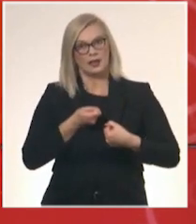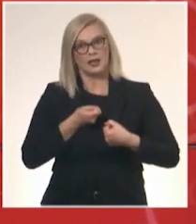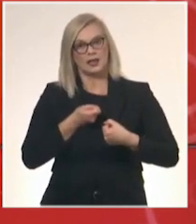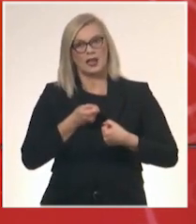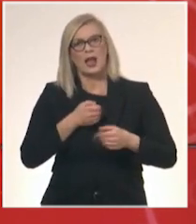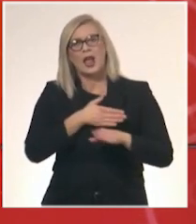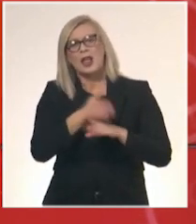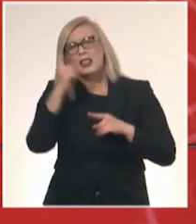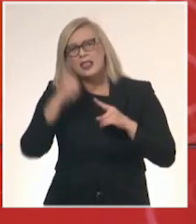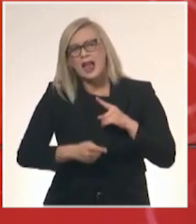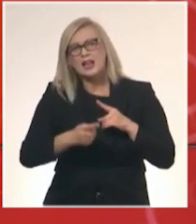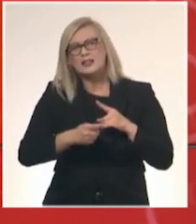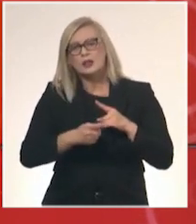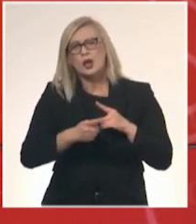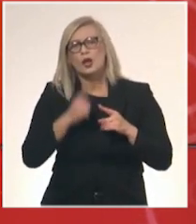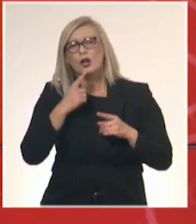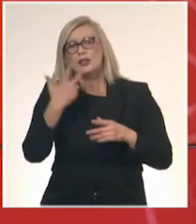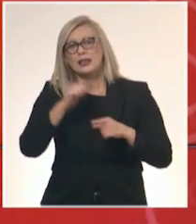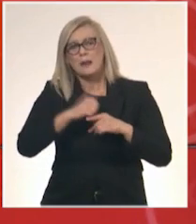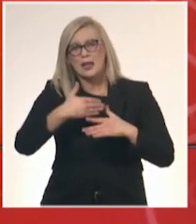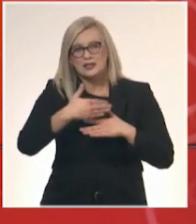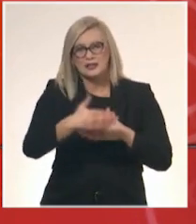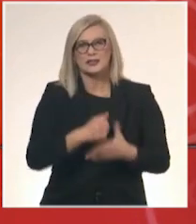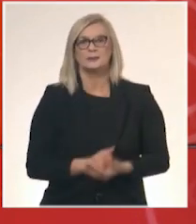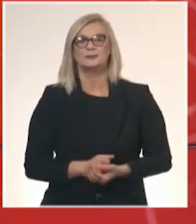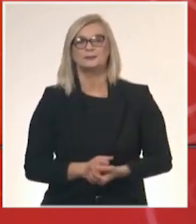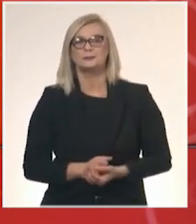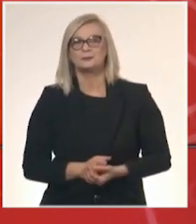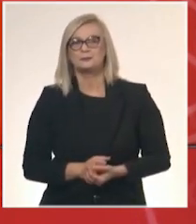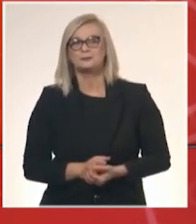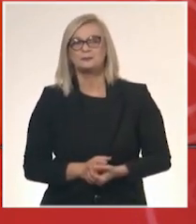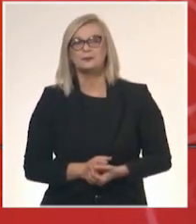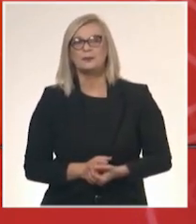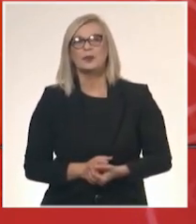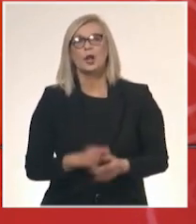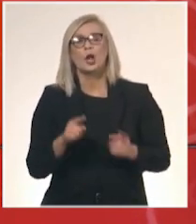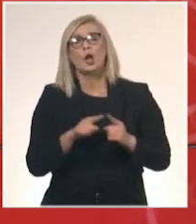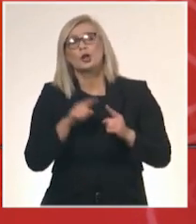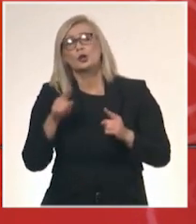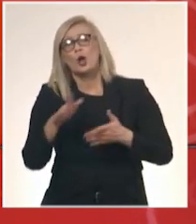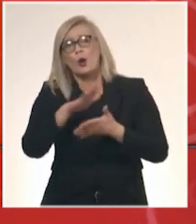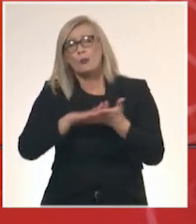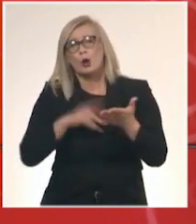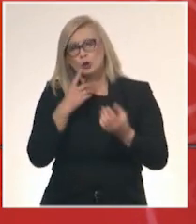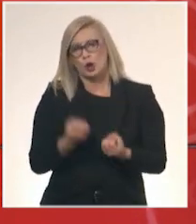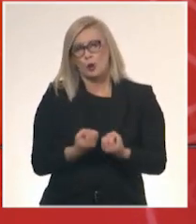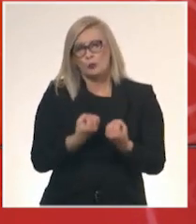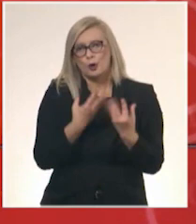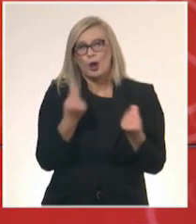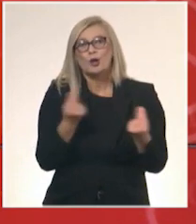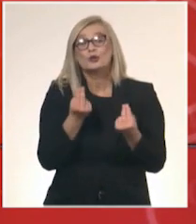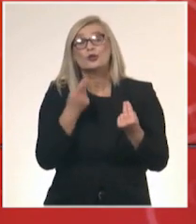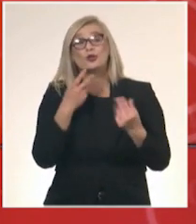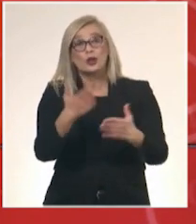најдоцна до крајот на наредните три месеци, значи до почетокот на пролетта, бидејќи тоа